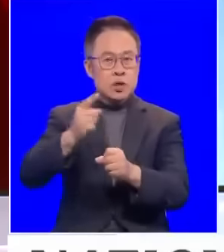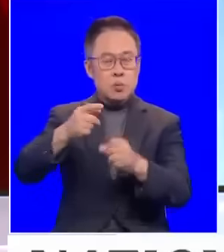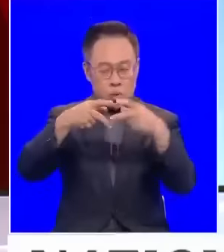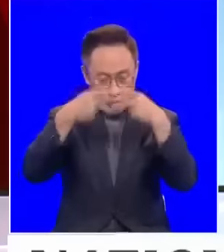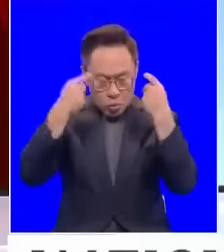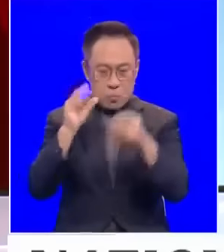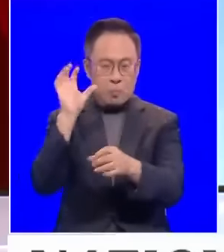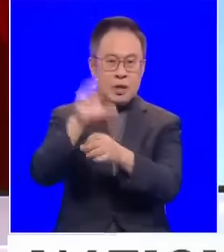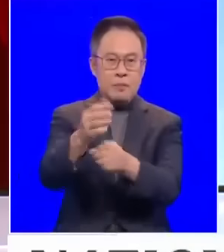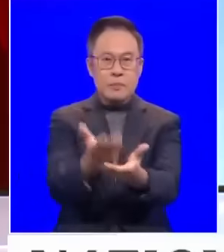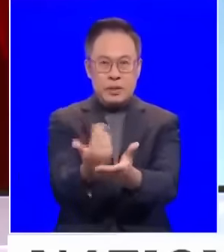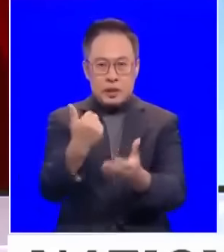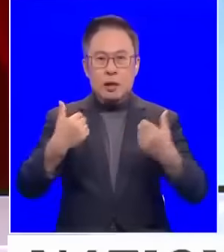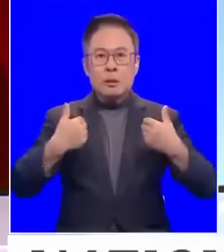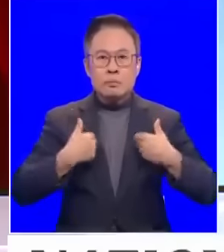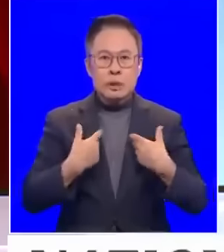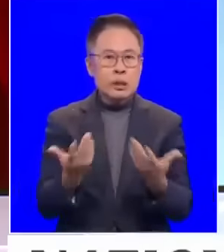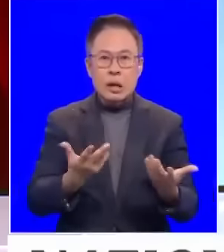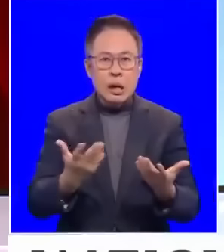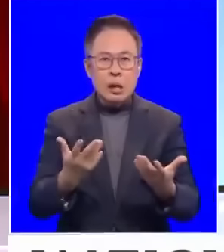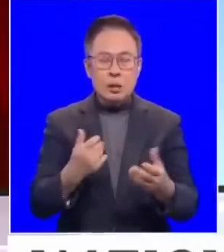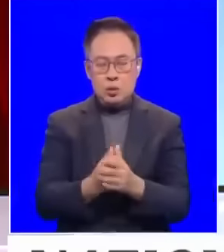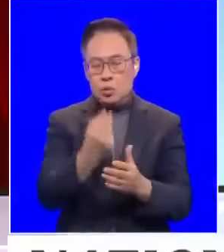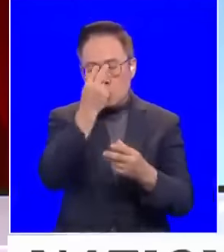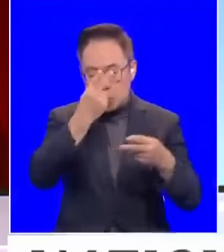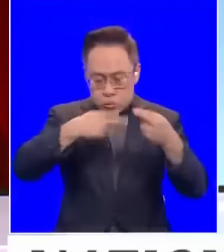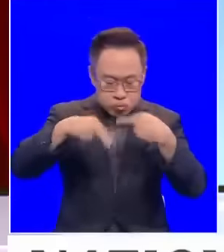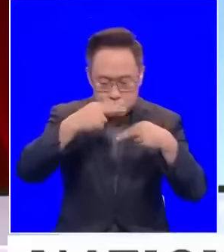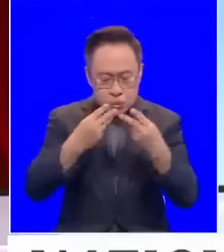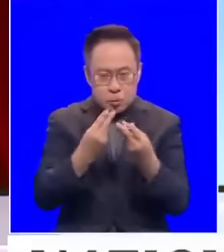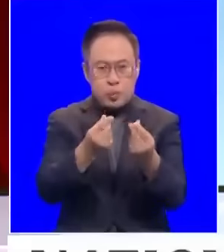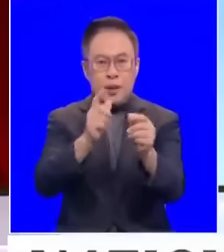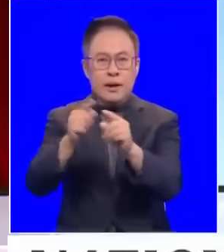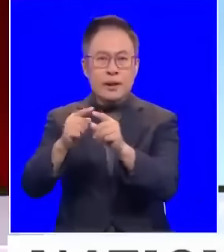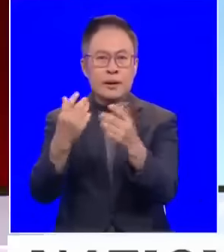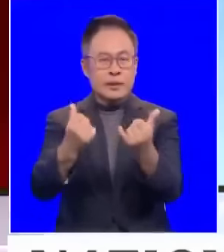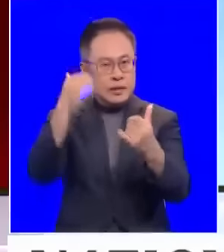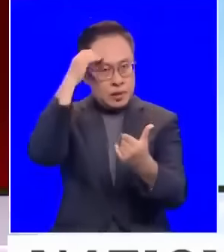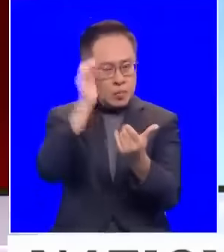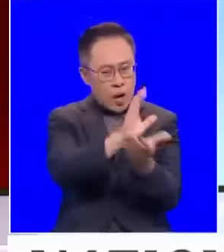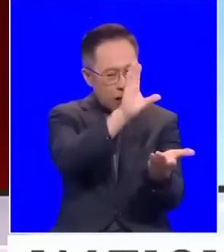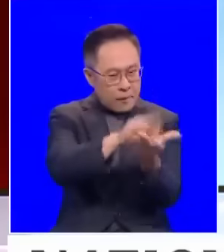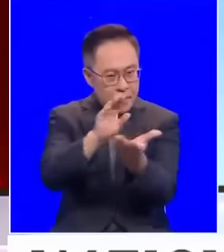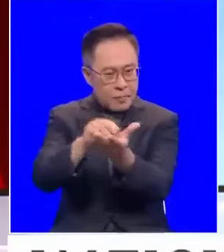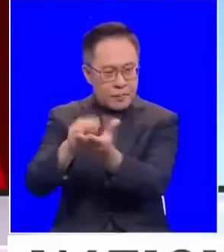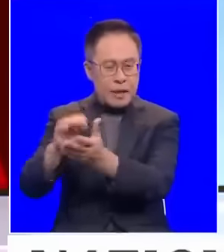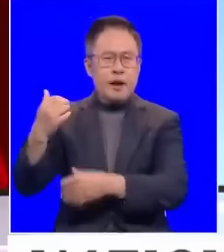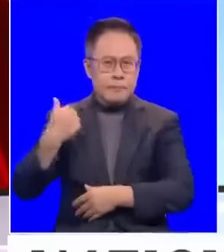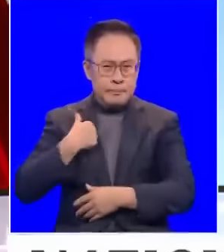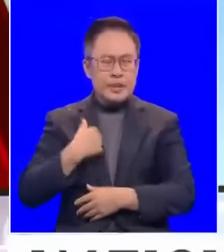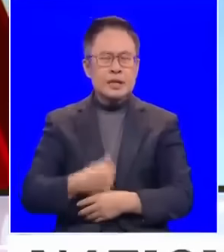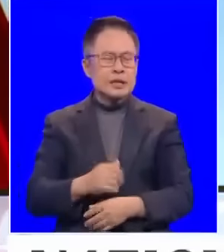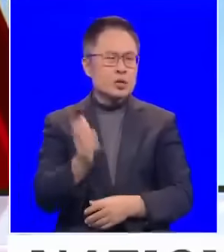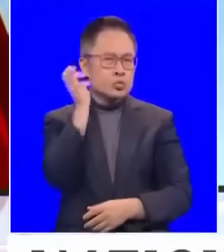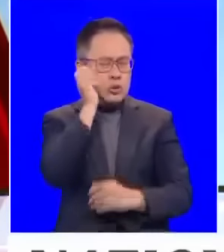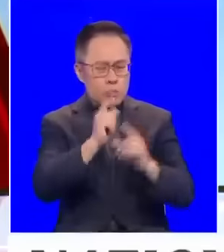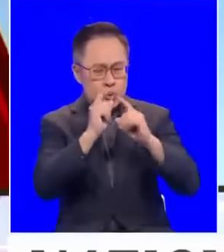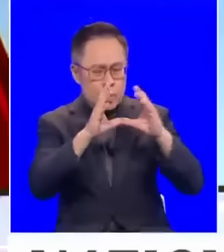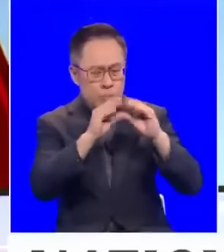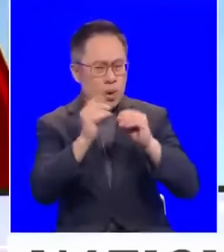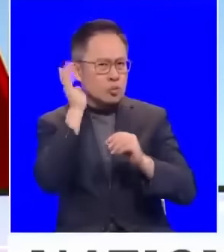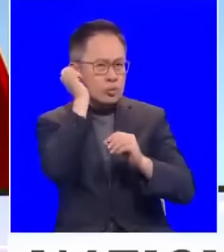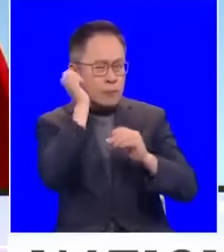ก็เดี๋ยวไปตูกันว่าหมายถึงใคร แต่ที่แน่ๆเนี่ยตอนนี้คลิปเสียง มันเยอะเหลือเกิน ถ้าใครเก